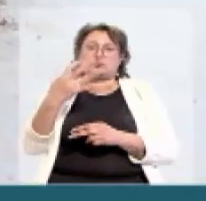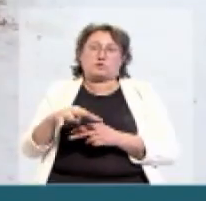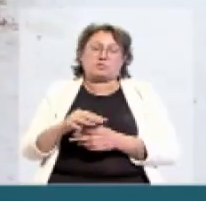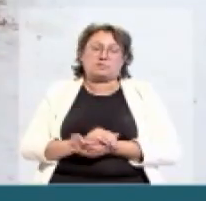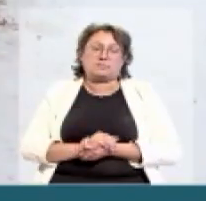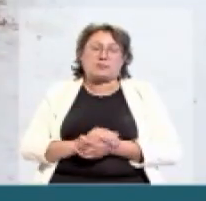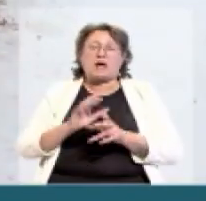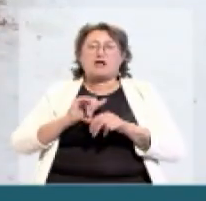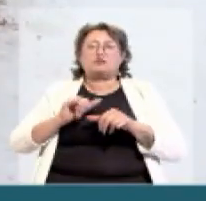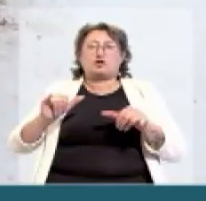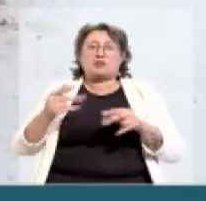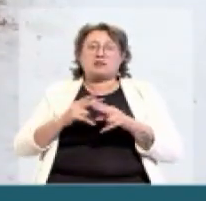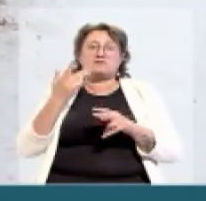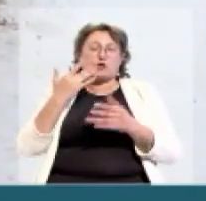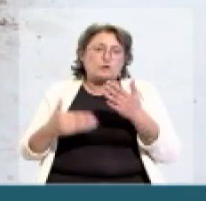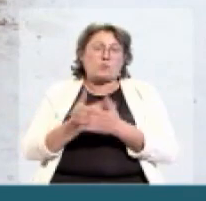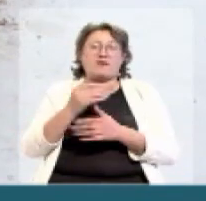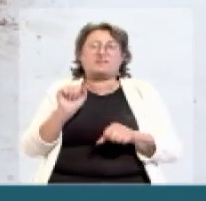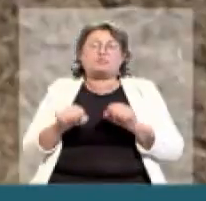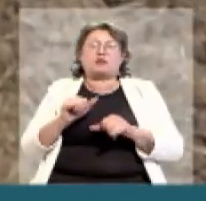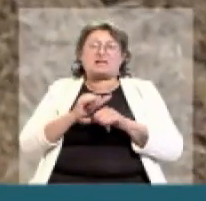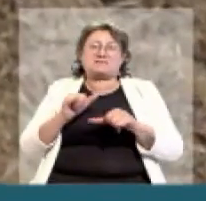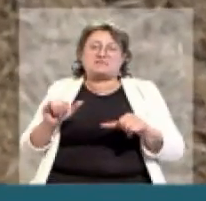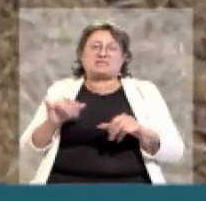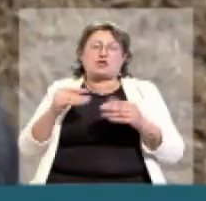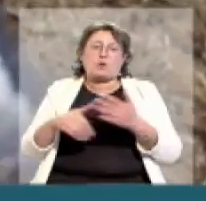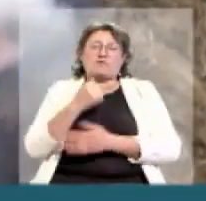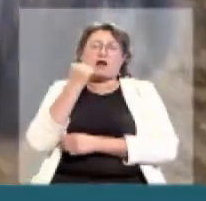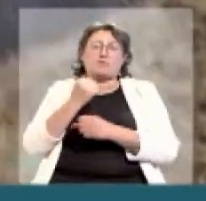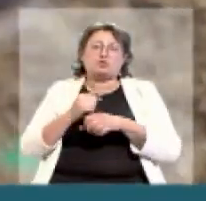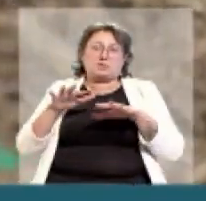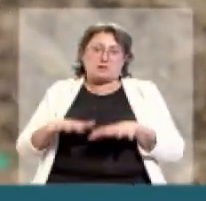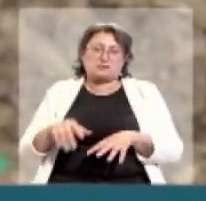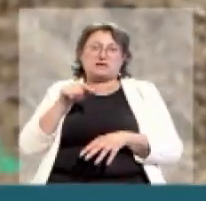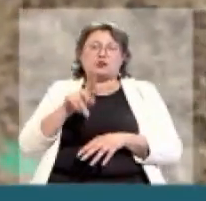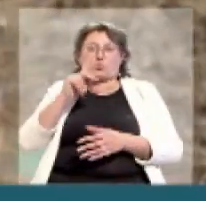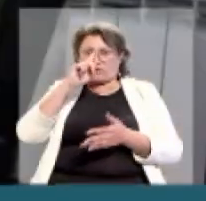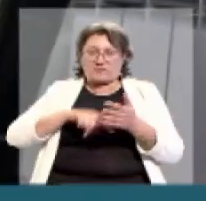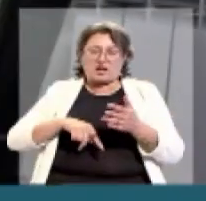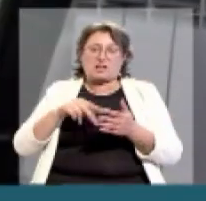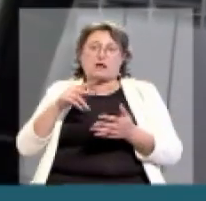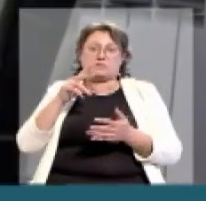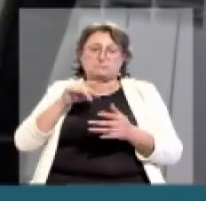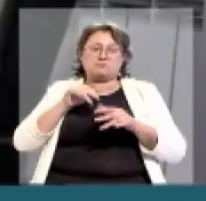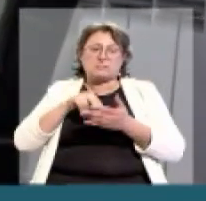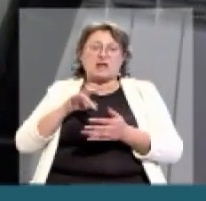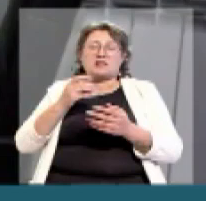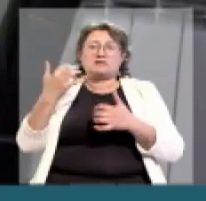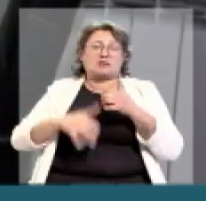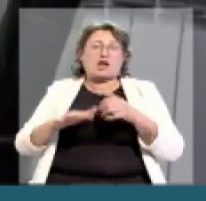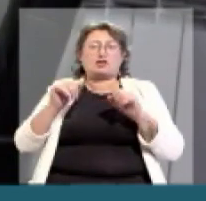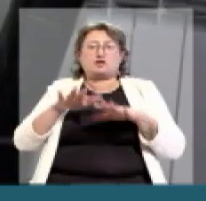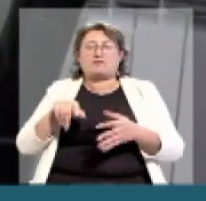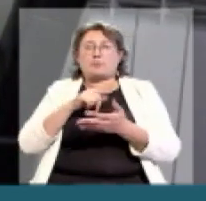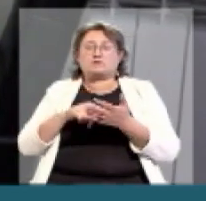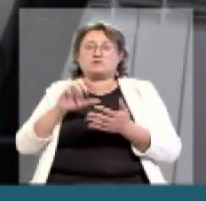330-340. Расширение – это всегда новый импульс развития, а значит и новые рабочие места. Те, кто уверенно стоит на ногах, не остаются в стороне от